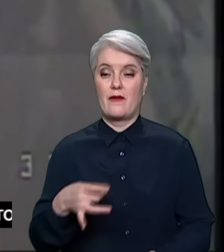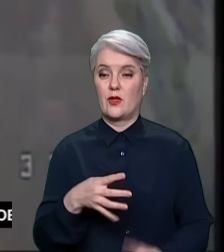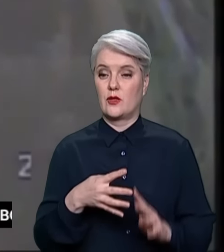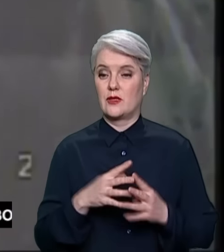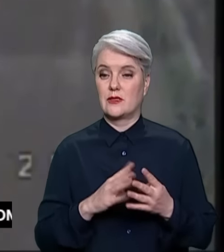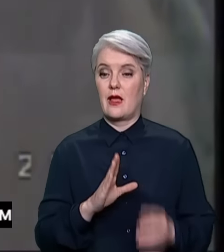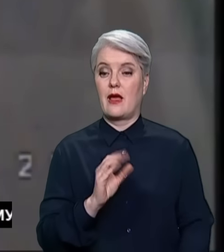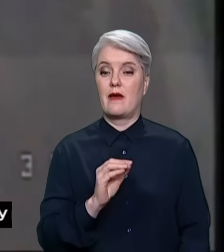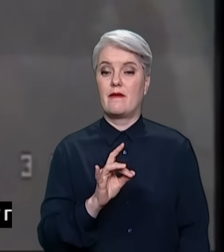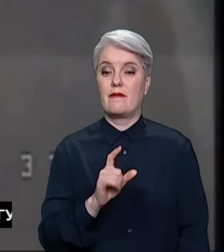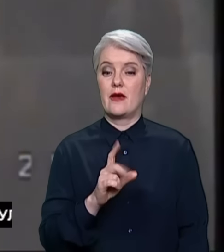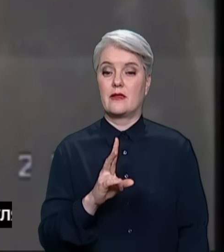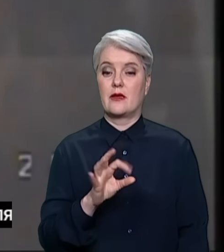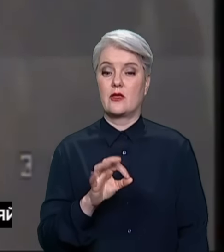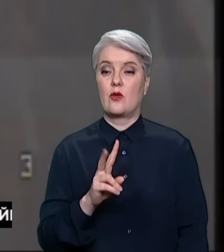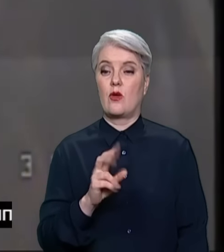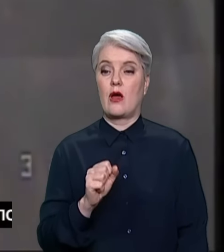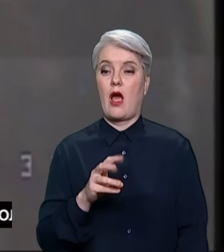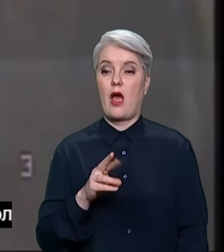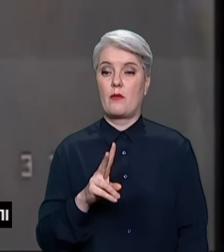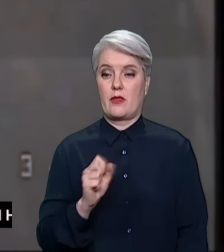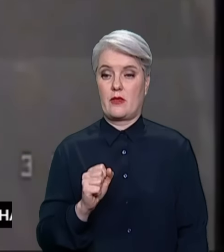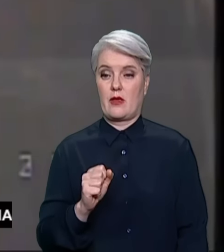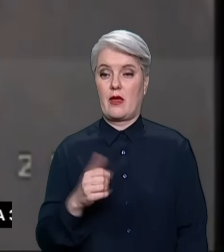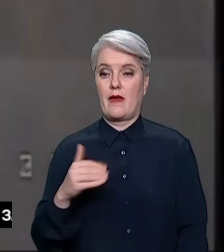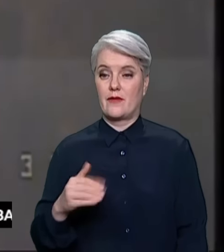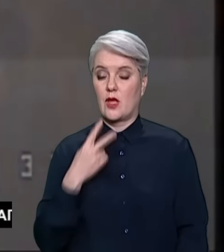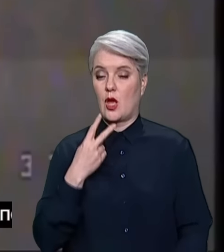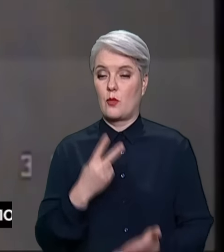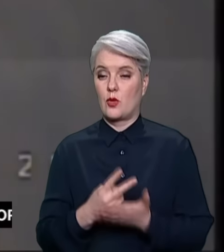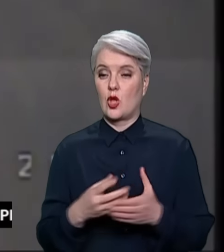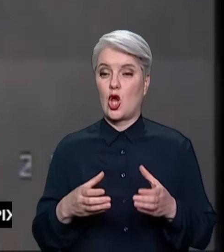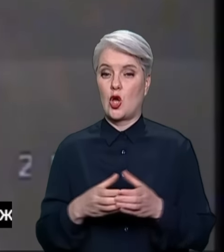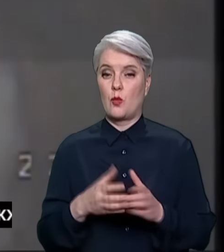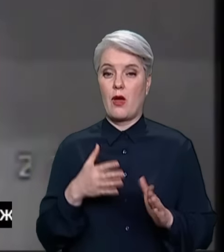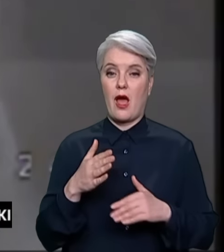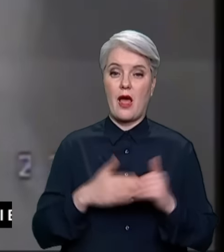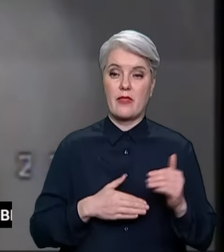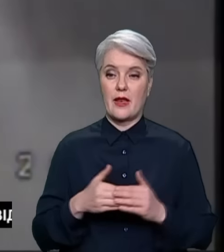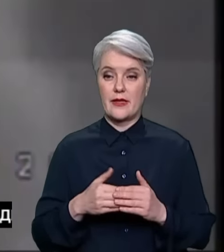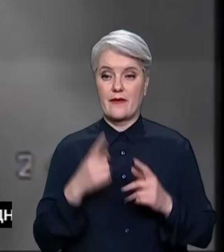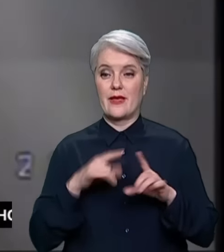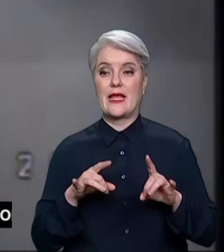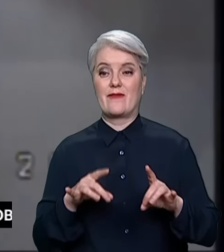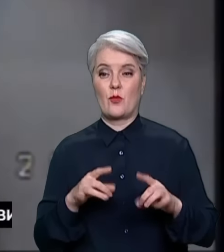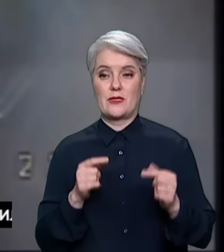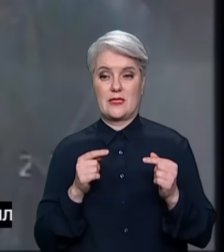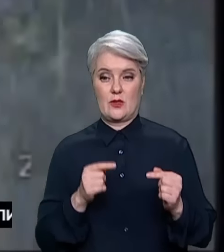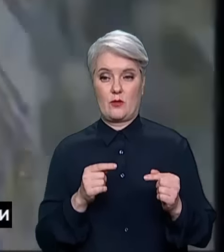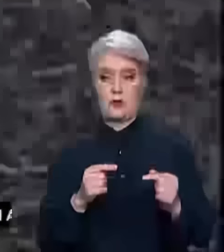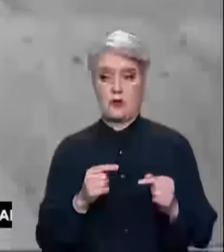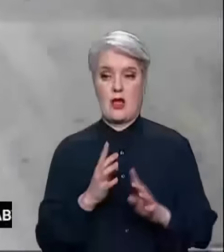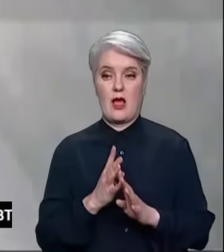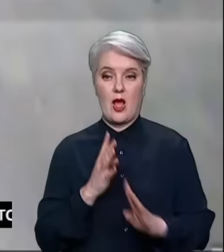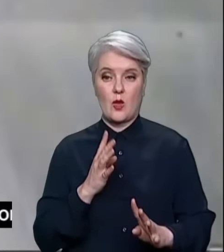села Верхньокам'янка. Відео оприлюднила група аналітиків «Інформаційний спротив» у своєму телеграмі. Бронеколону росіян